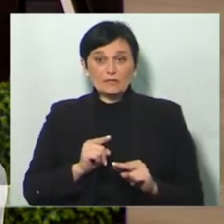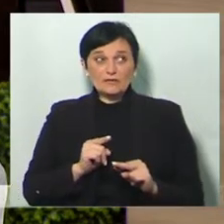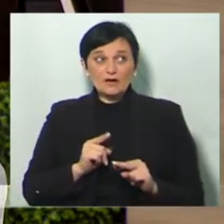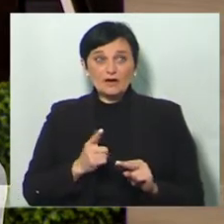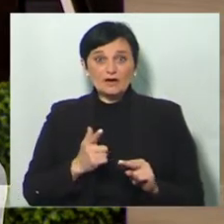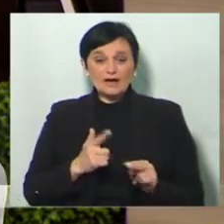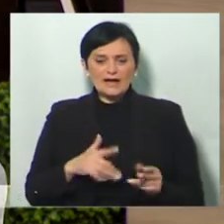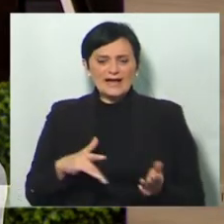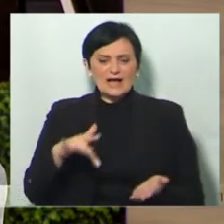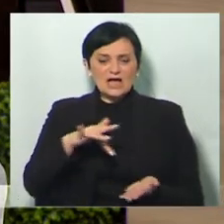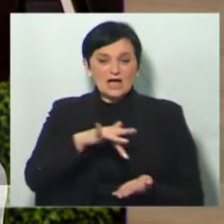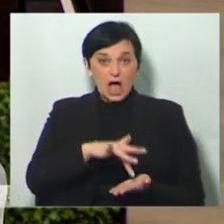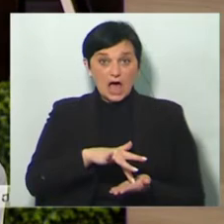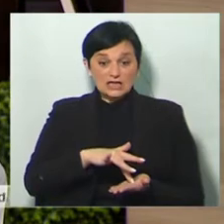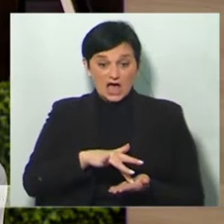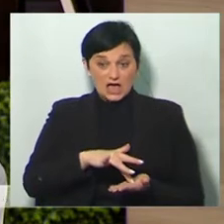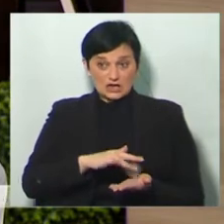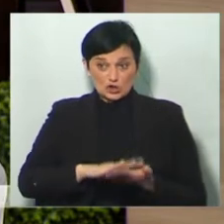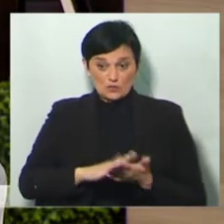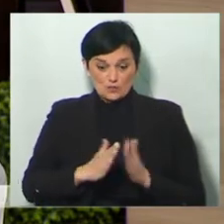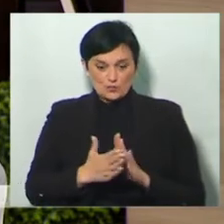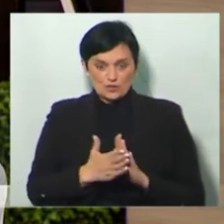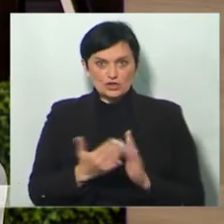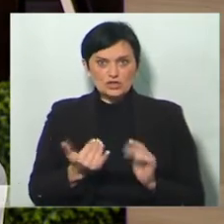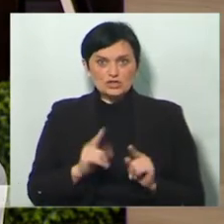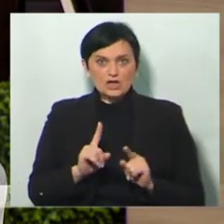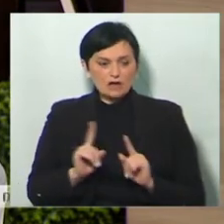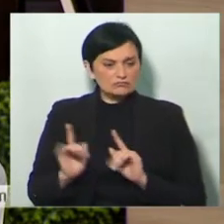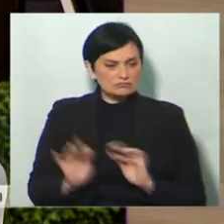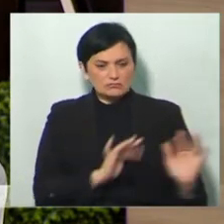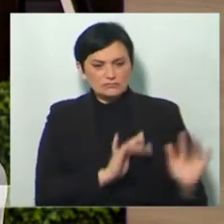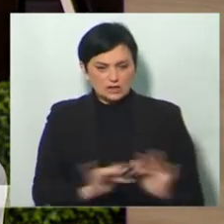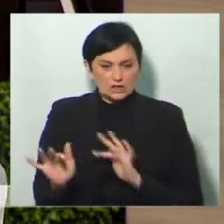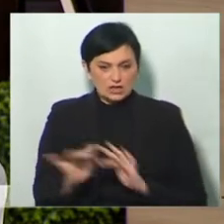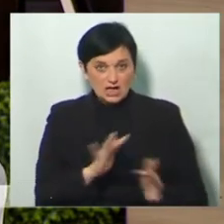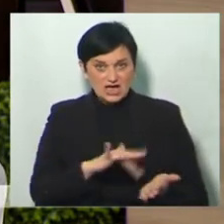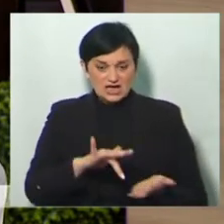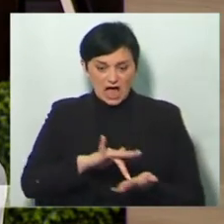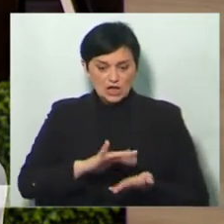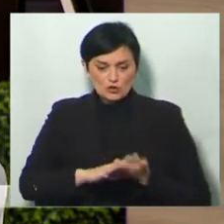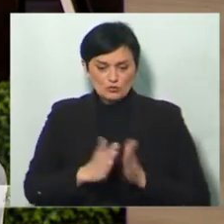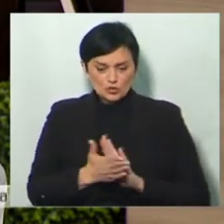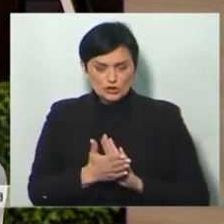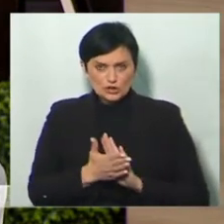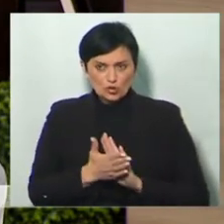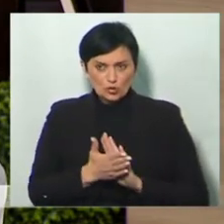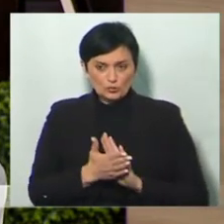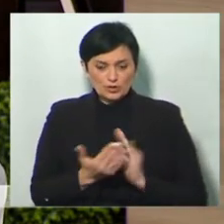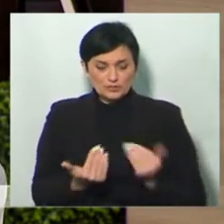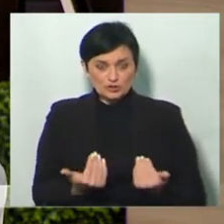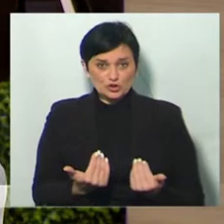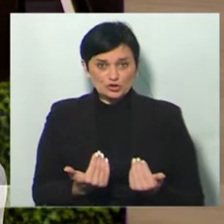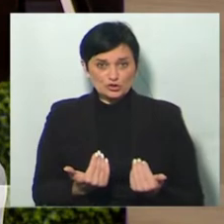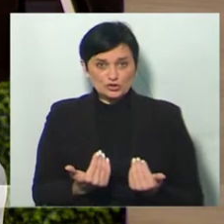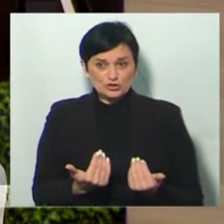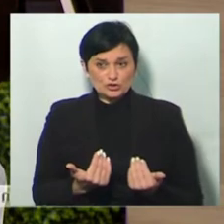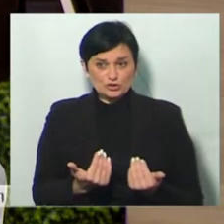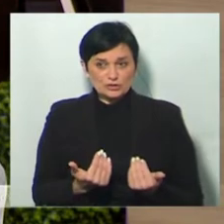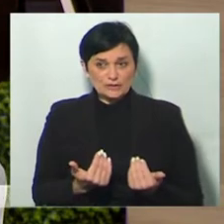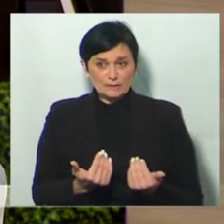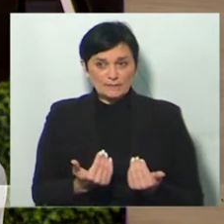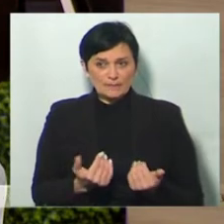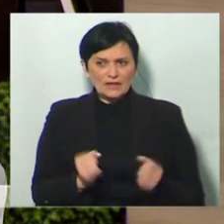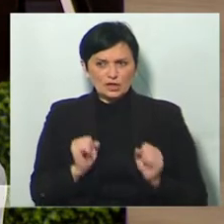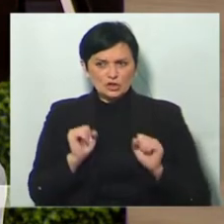ქალაქის პირობებში, აი ეს დაჩქარებული ქალაქის პირობებში, მჭიდროვის პირობებში,